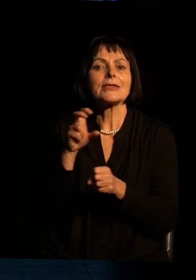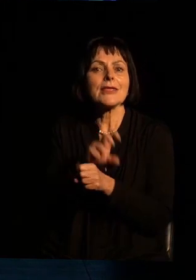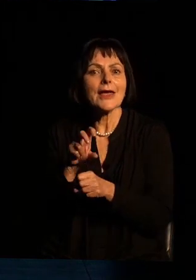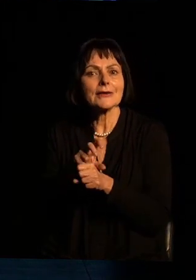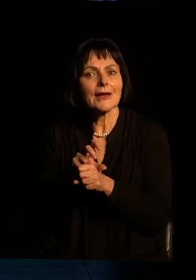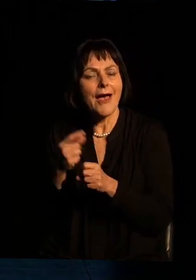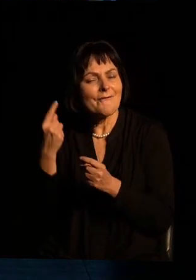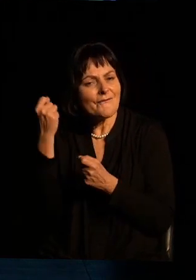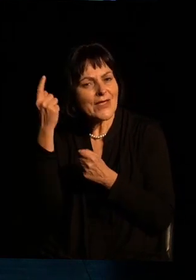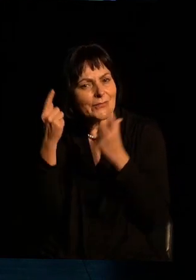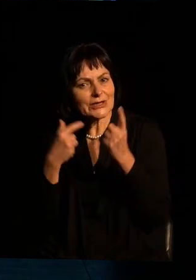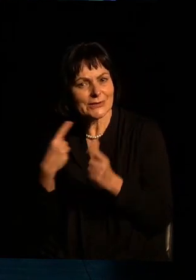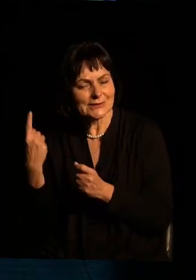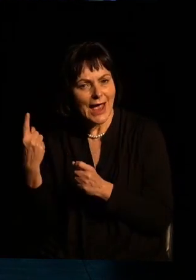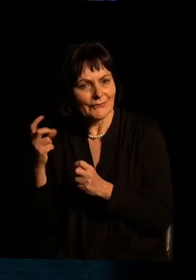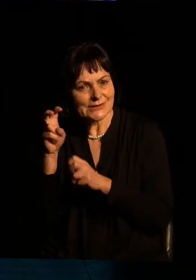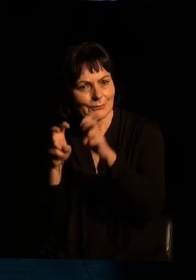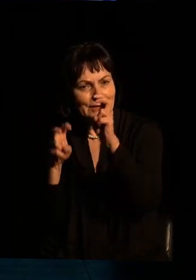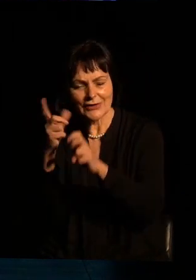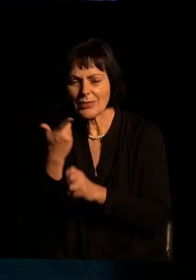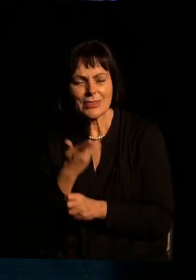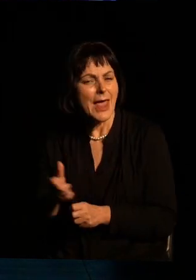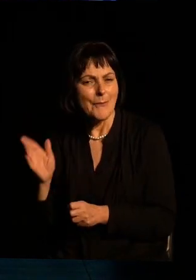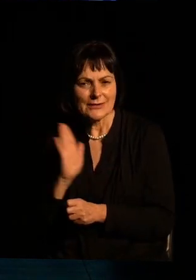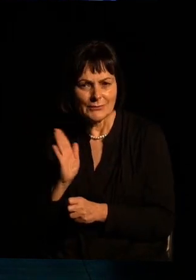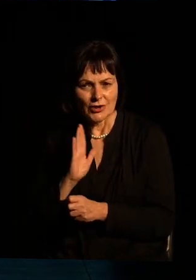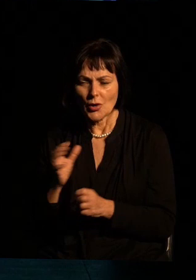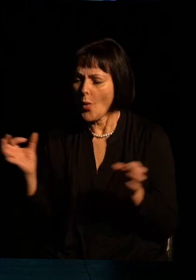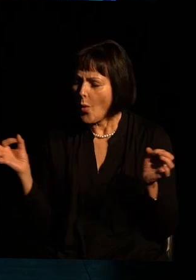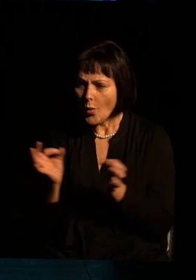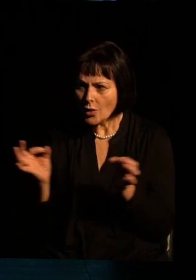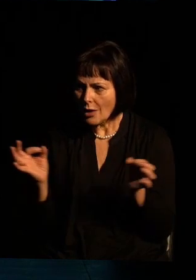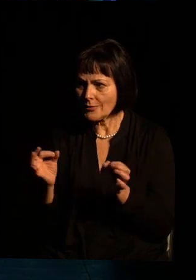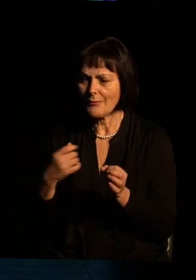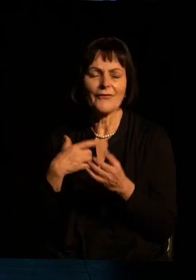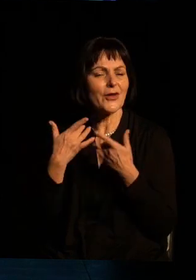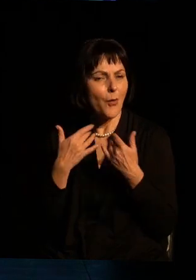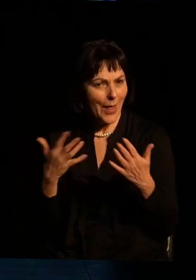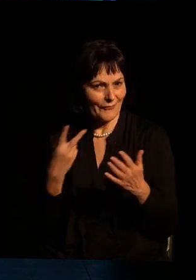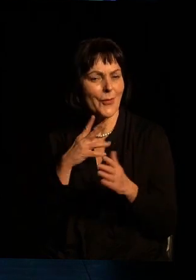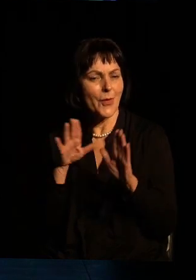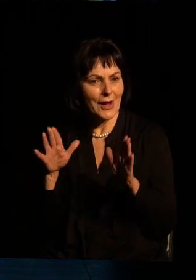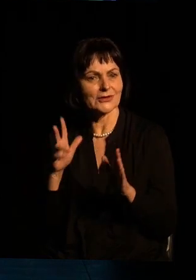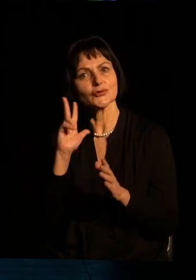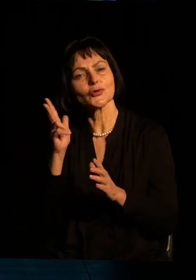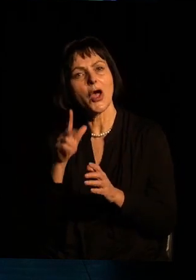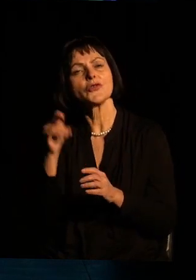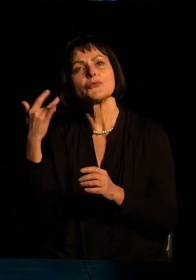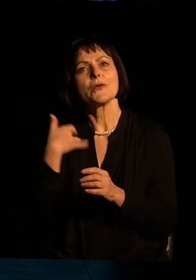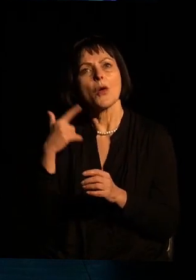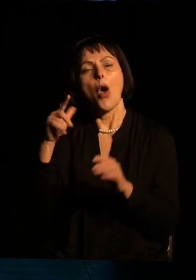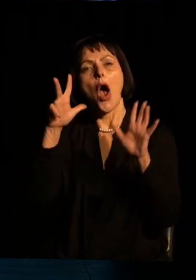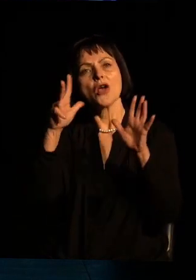trzeba wypracować, żeby samemu się wspinać i jakie to jest niebezpieczeństwo olbrzymie. No łatwo jest wskazać, że ktoś tam był na